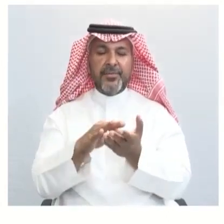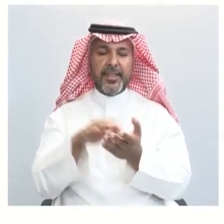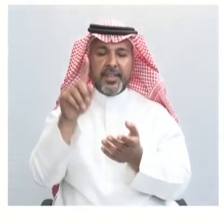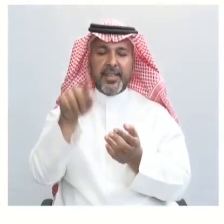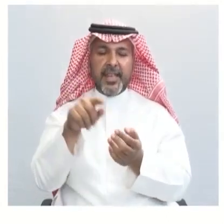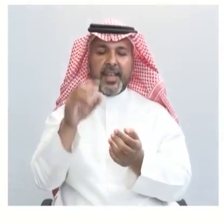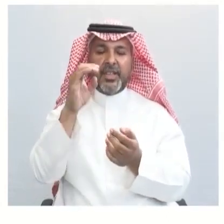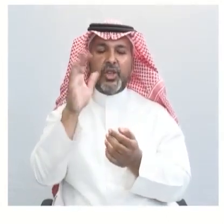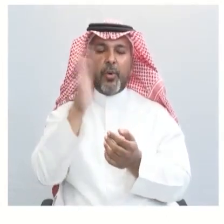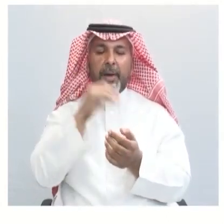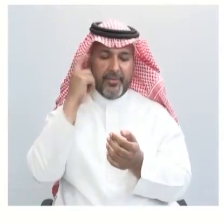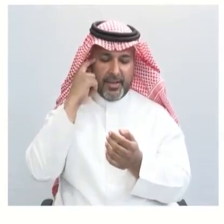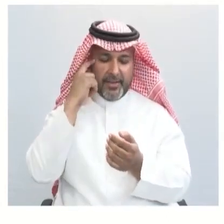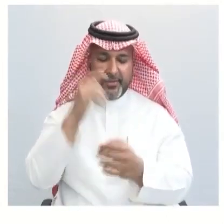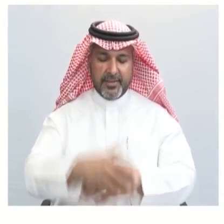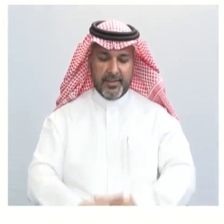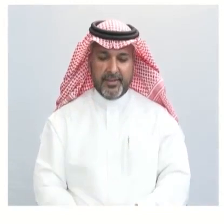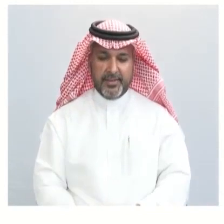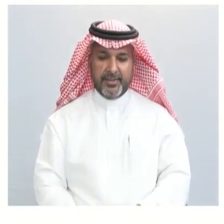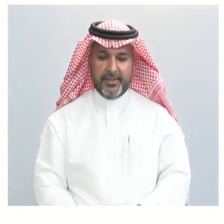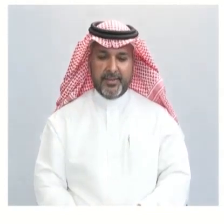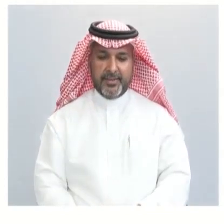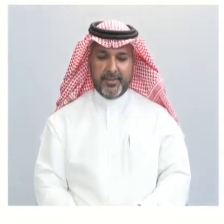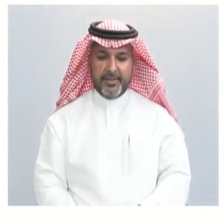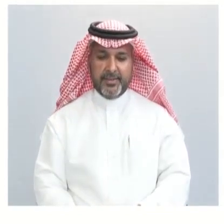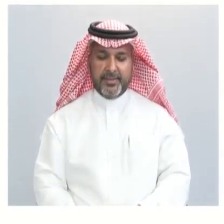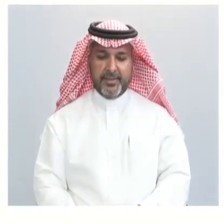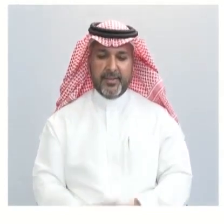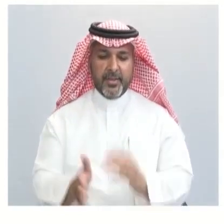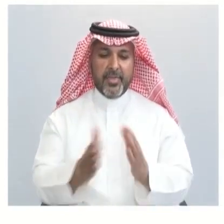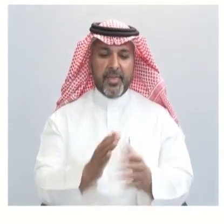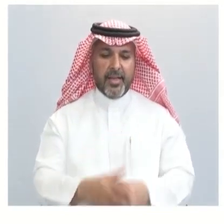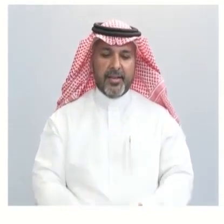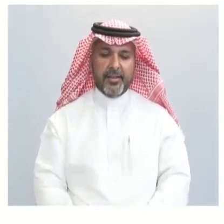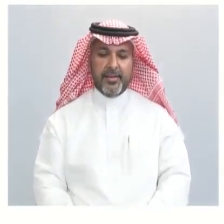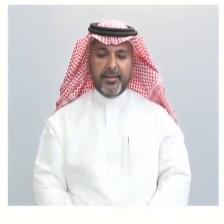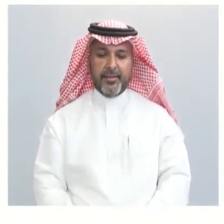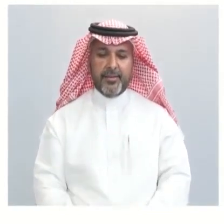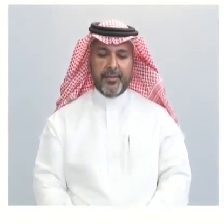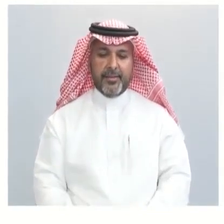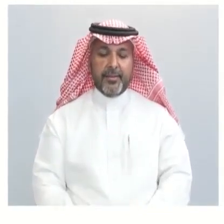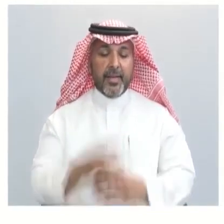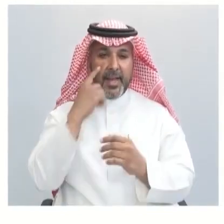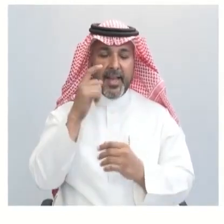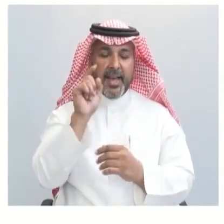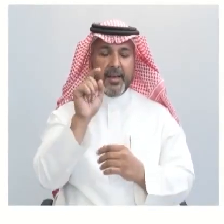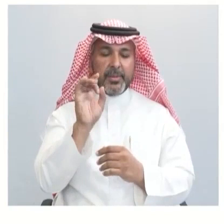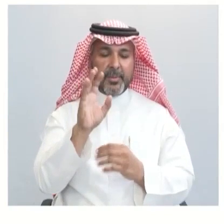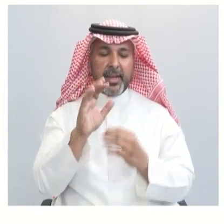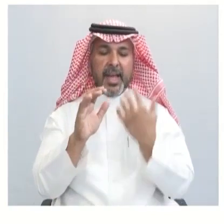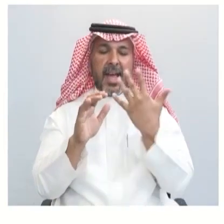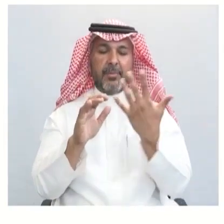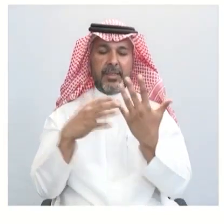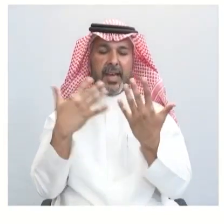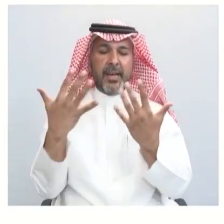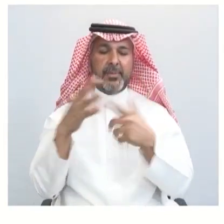الداله راح تكون غير معرفه عند السالب اين طيب بالنسبه لجي اوف ا راح تكون غير معرفه عند الخمسه لان 5 ناص 5